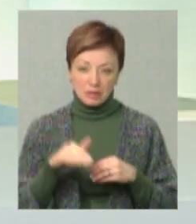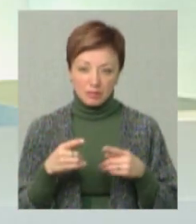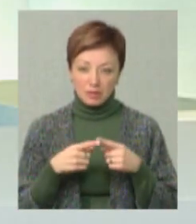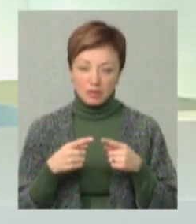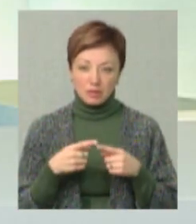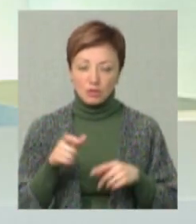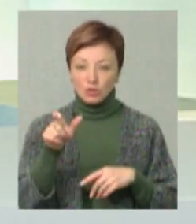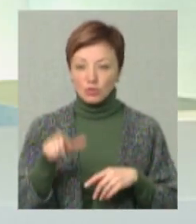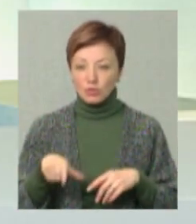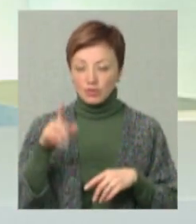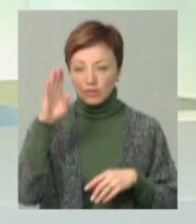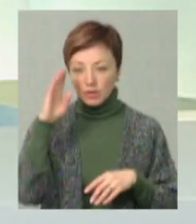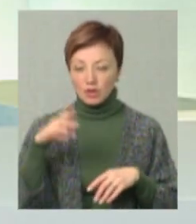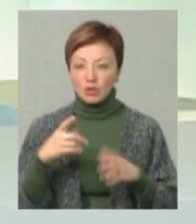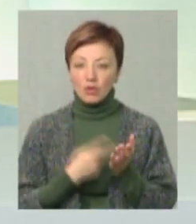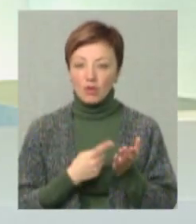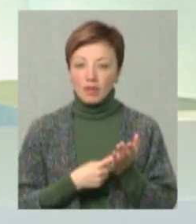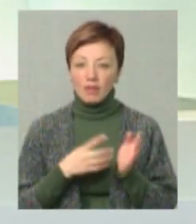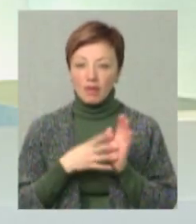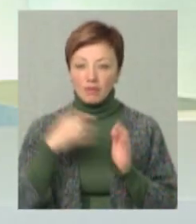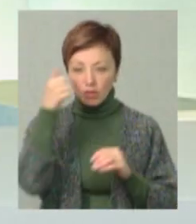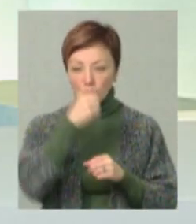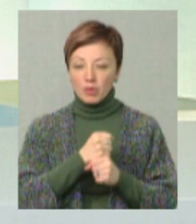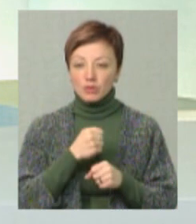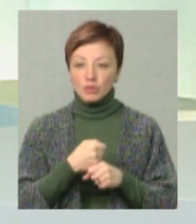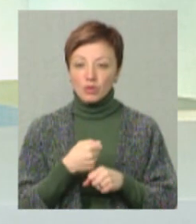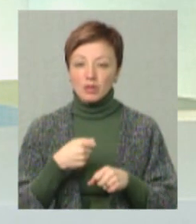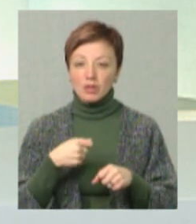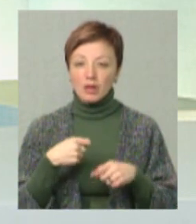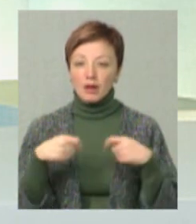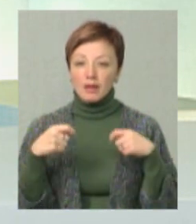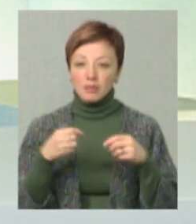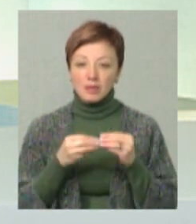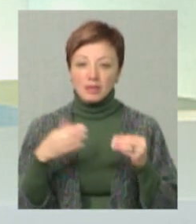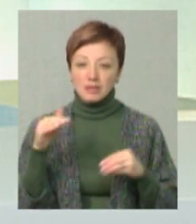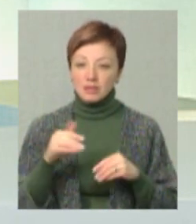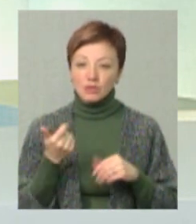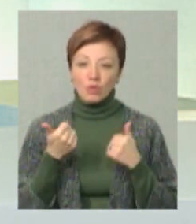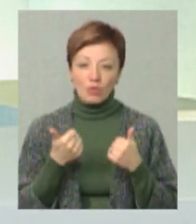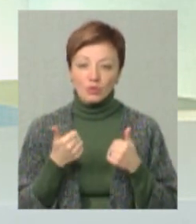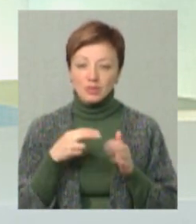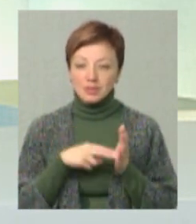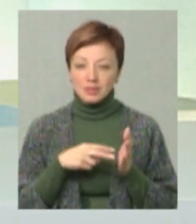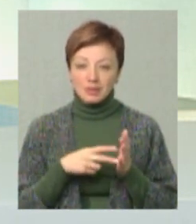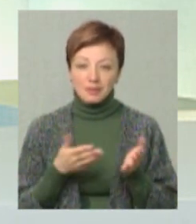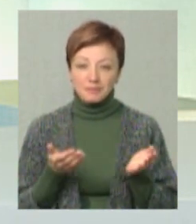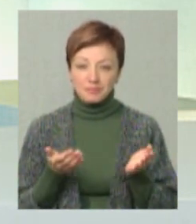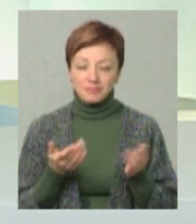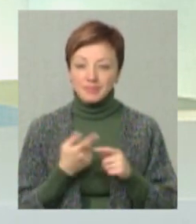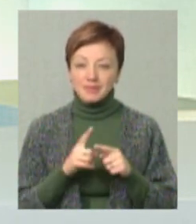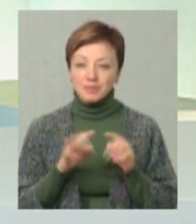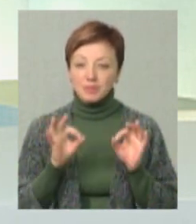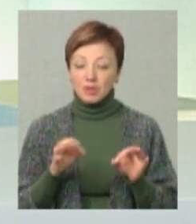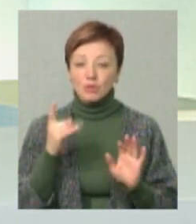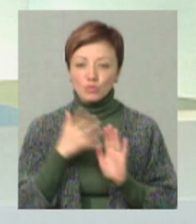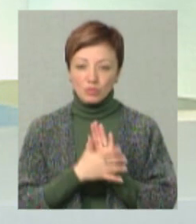тисяч, чоловік-ріелтор доказував, що він 9 років працює ріелтором, і 15 тисяч – це дуже хороша ціна. І